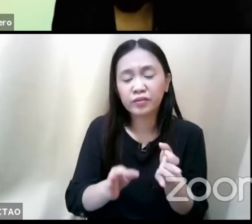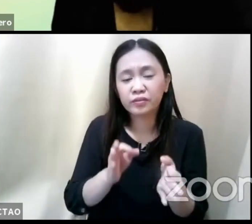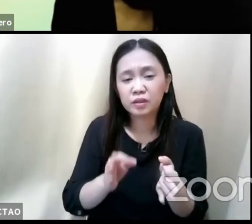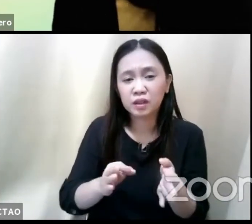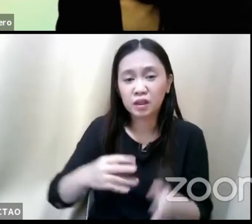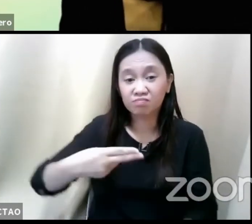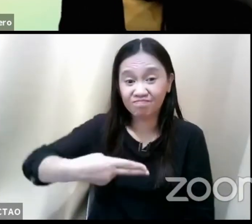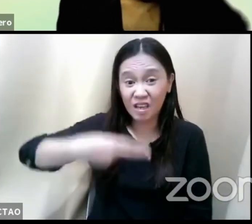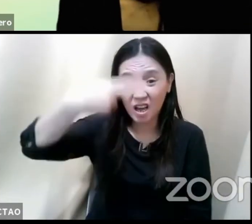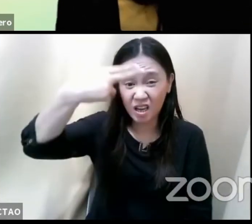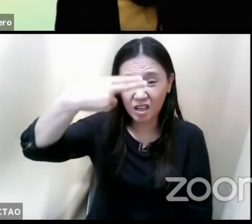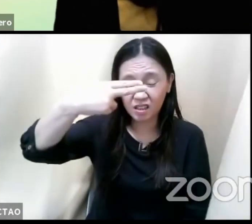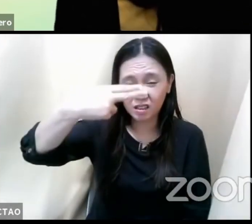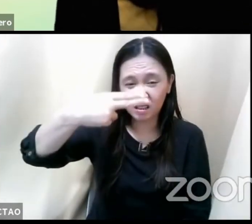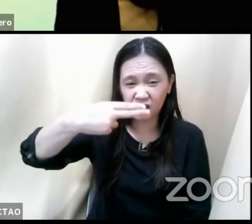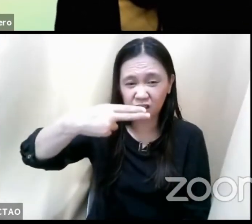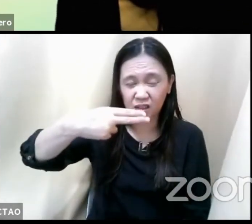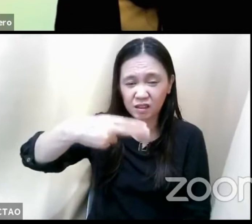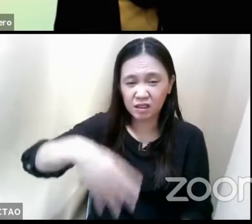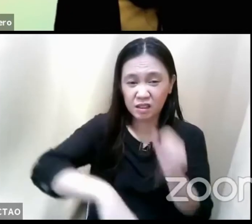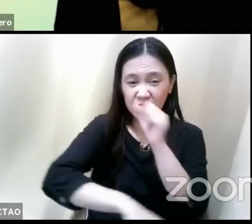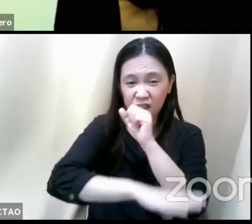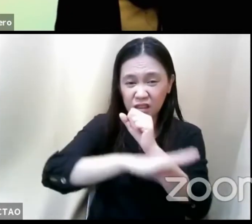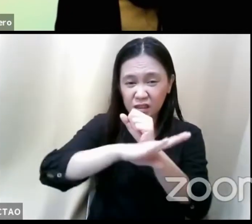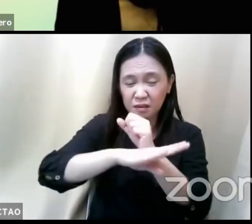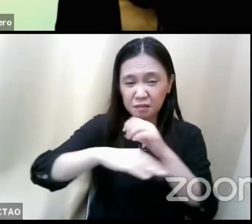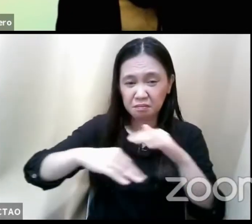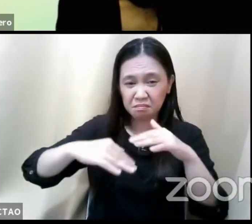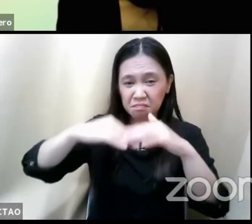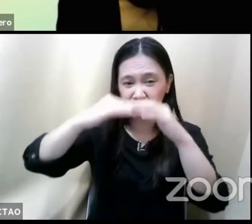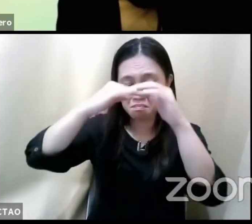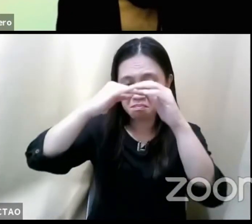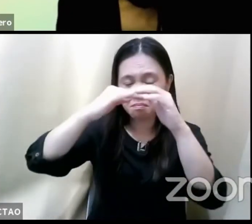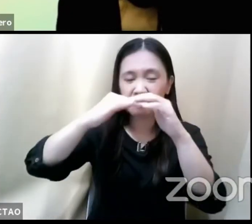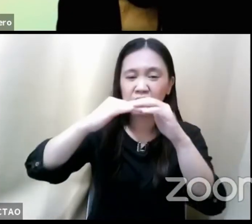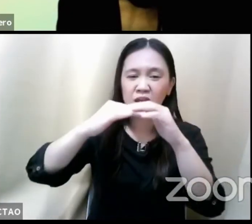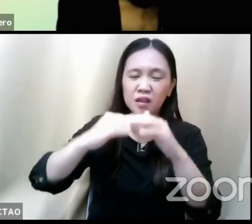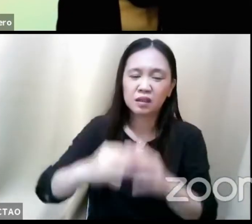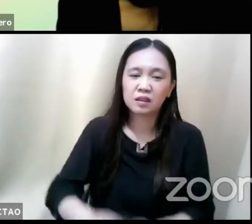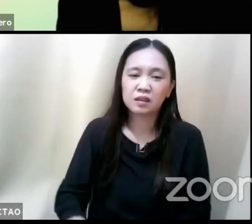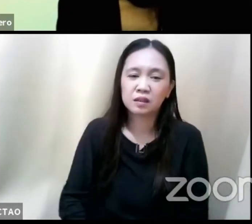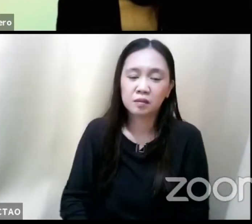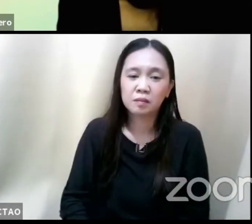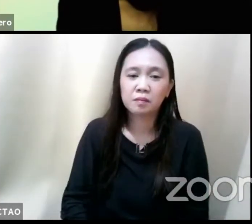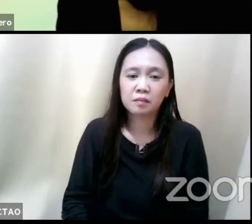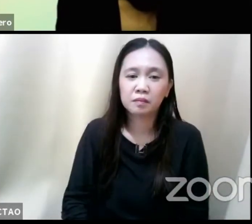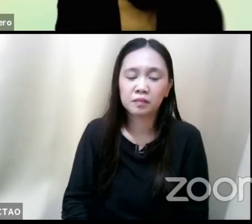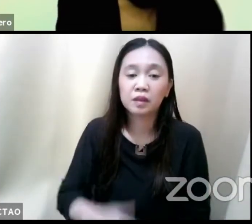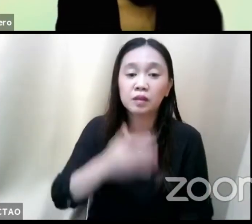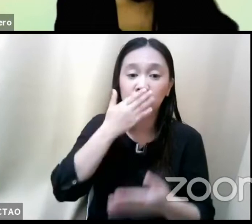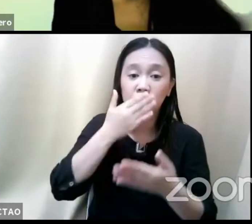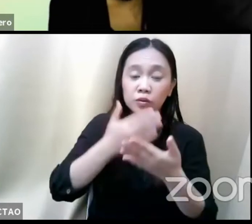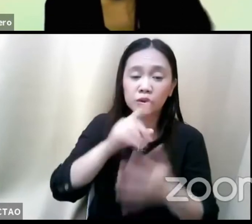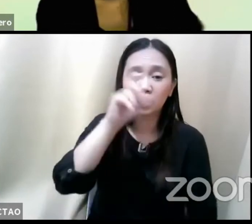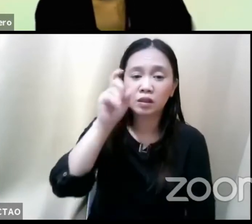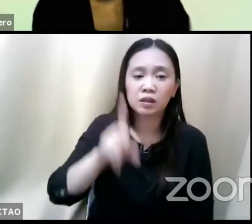high-rise building, okay, mainam na natanong sa akin yan, nasa Northfield ako noon. Sabi,